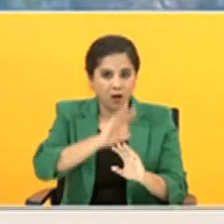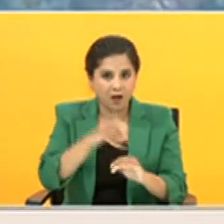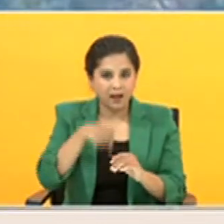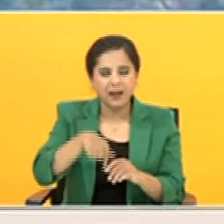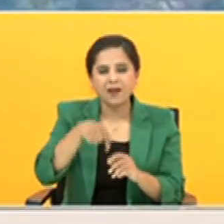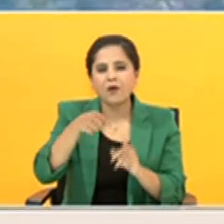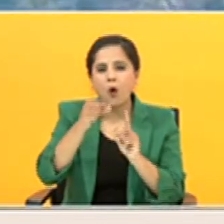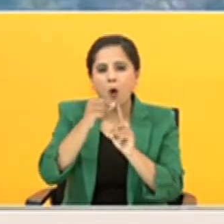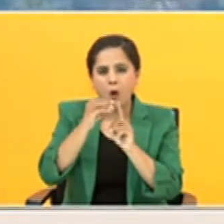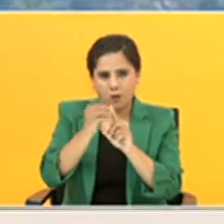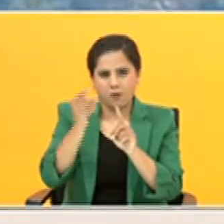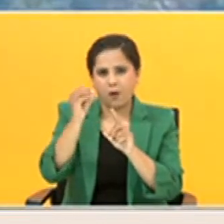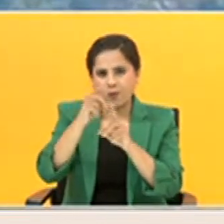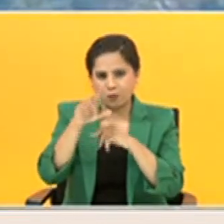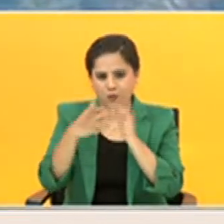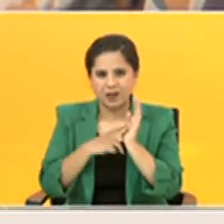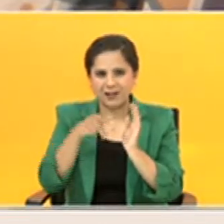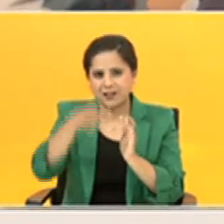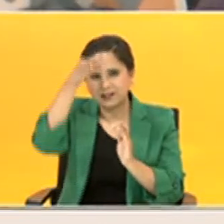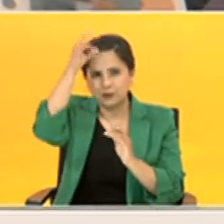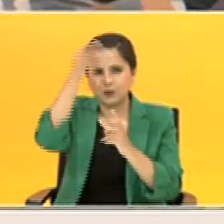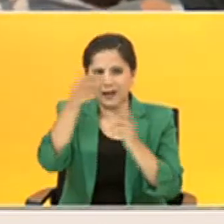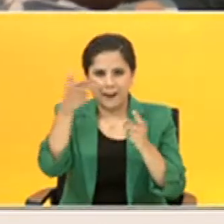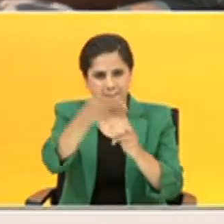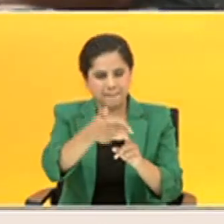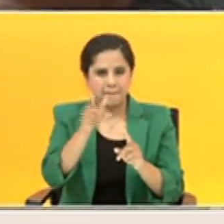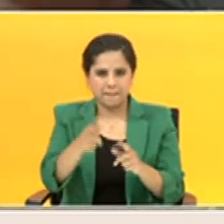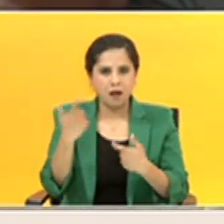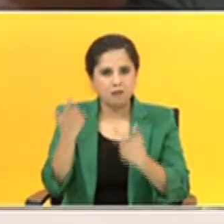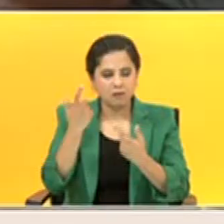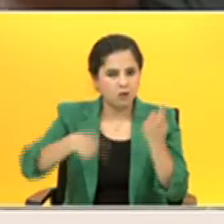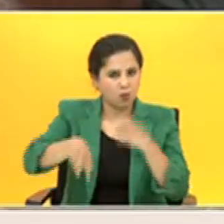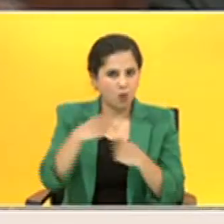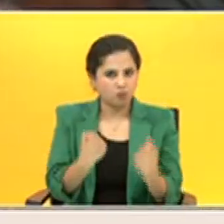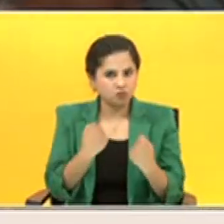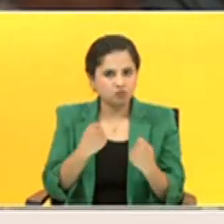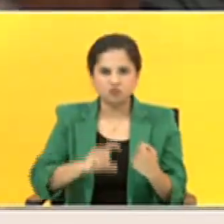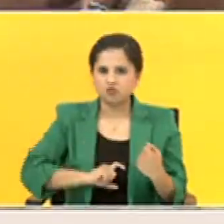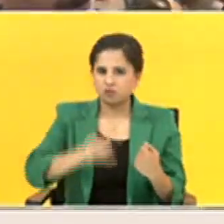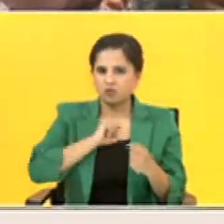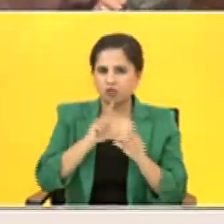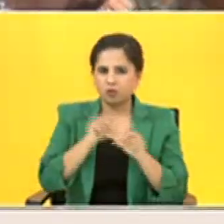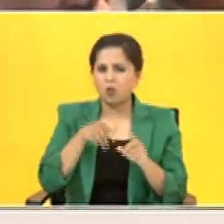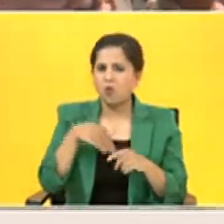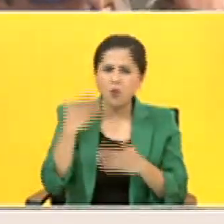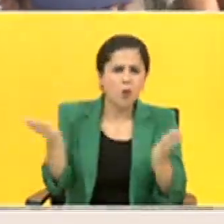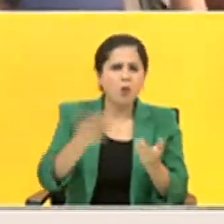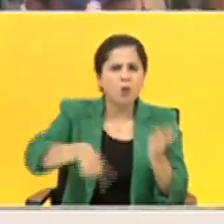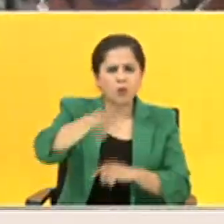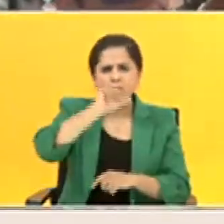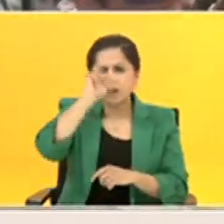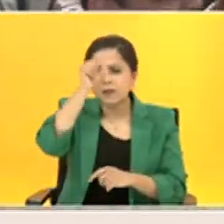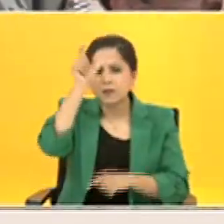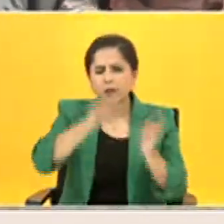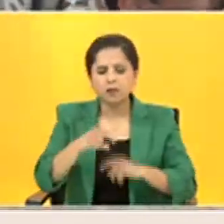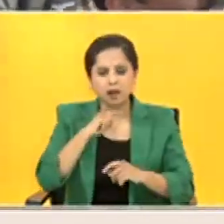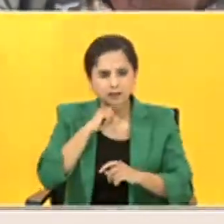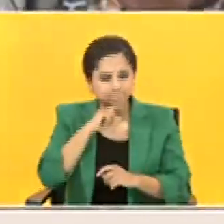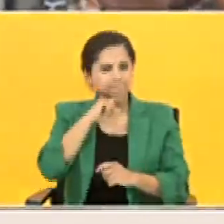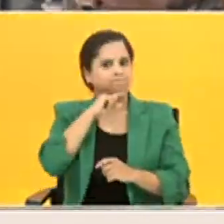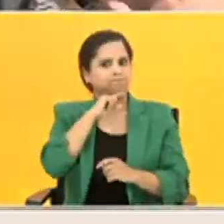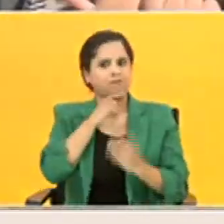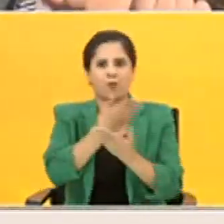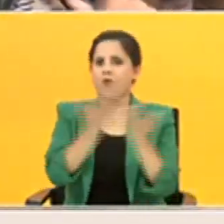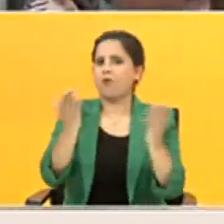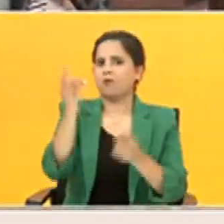सेनाओं ने जो पराक्रम दिखाया है, उसने हर हिंदुस्तानी का सिर ऊंचा कर दिया